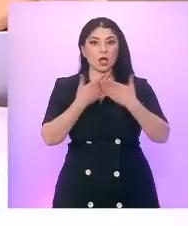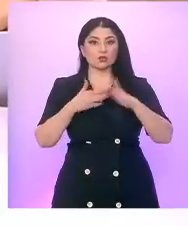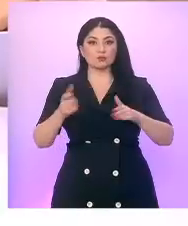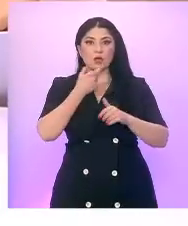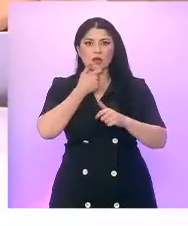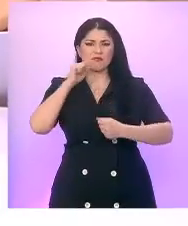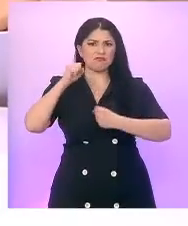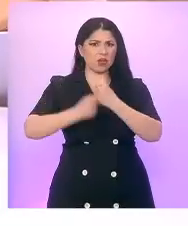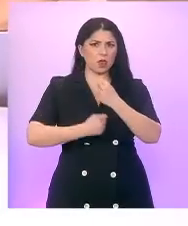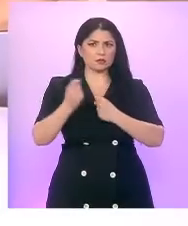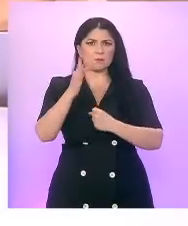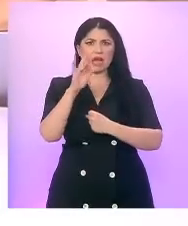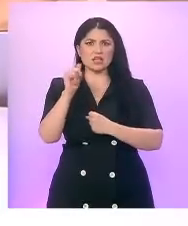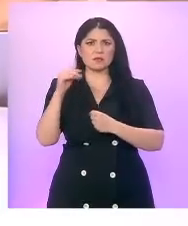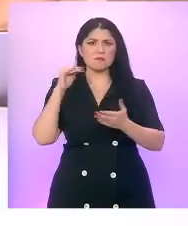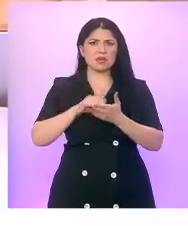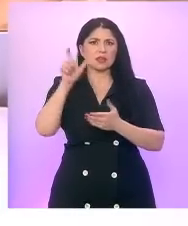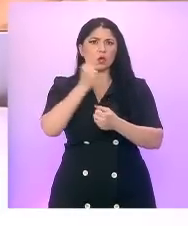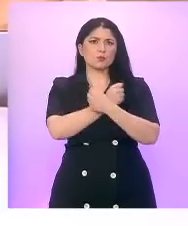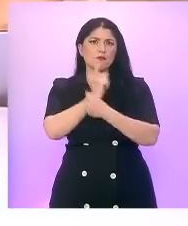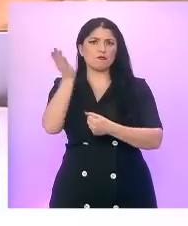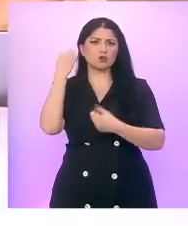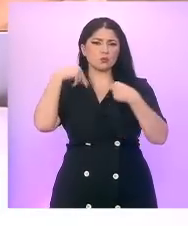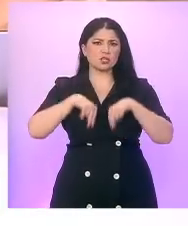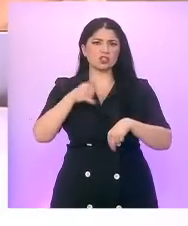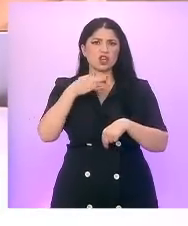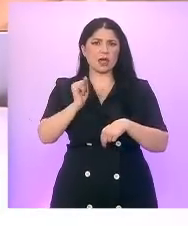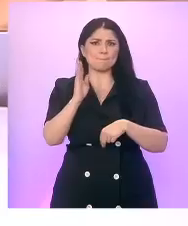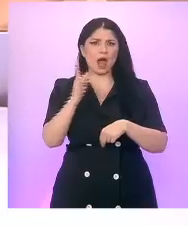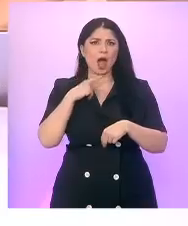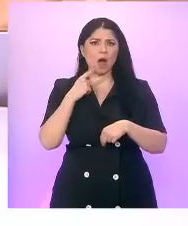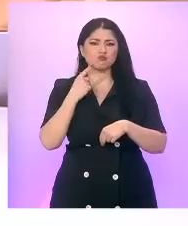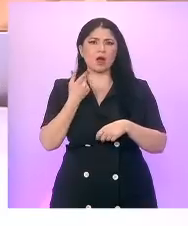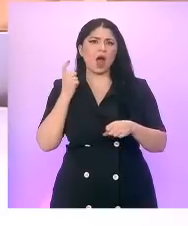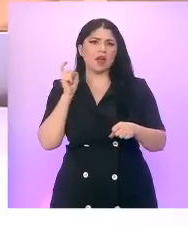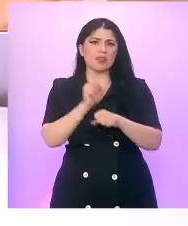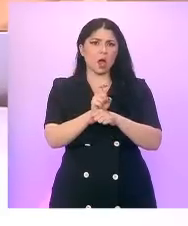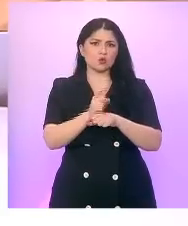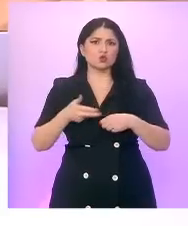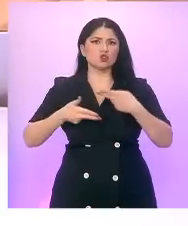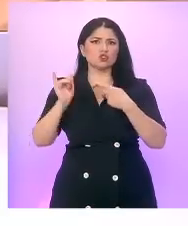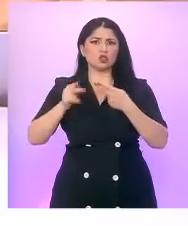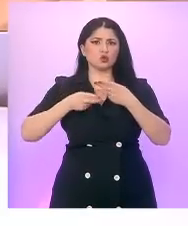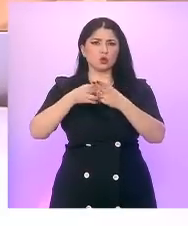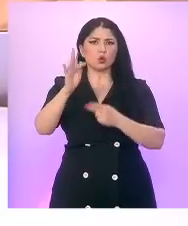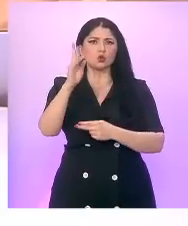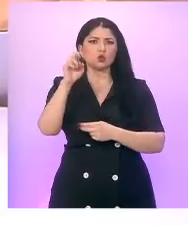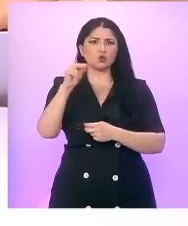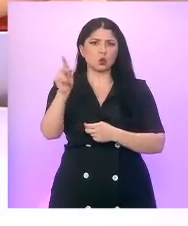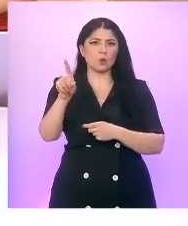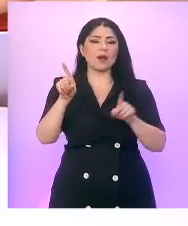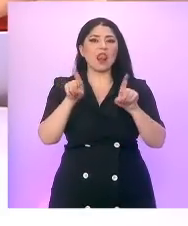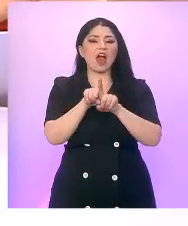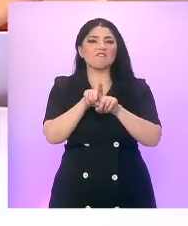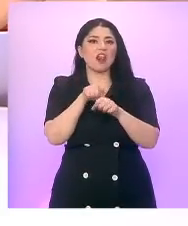Început de an cu violențe în Brazilia, mii de susținători ai fostului președinte Jair Bolsonaro au reeditat atacul